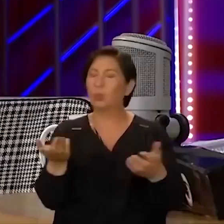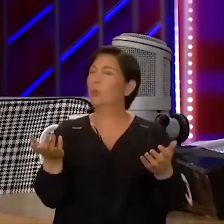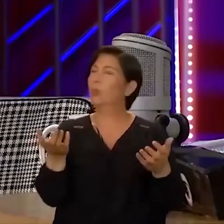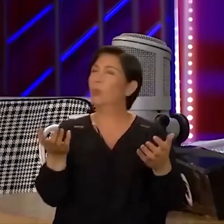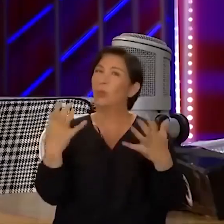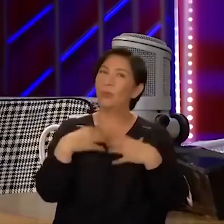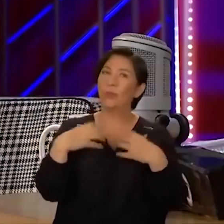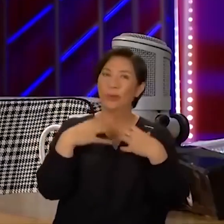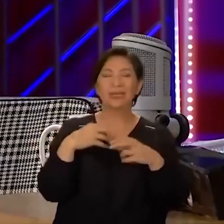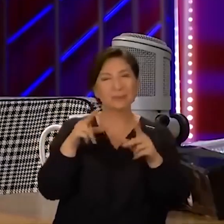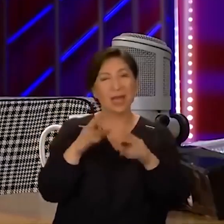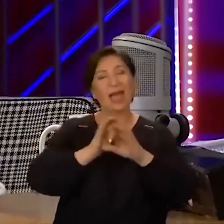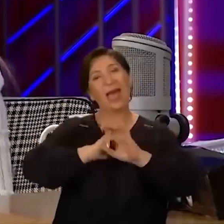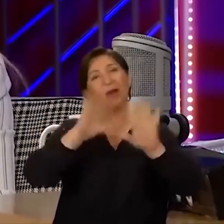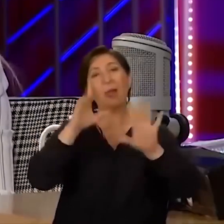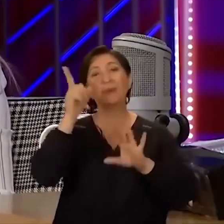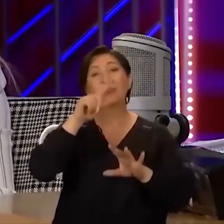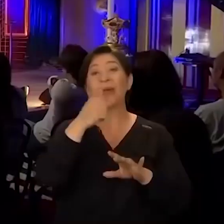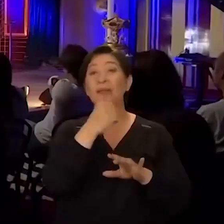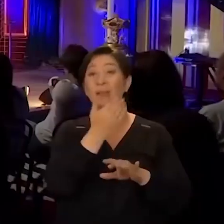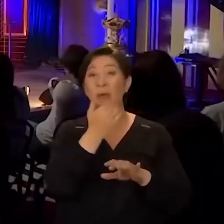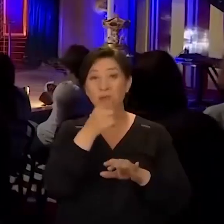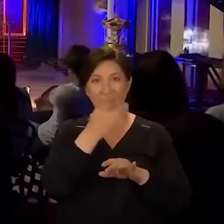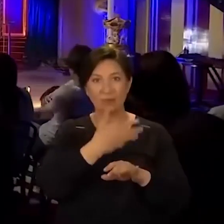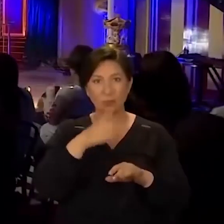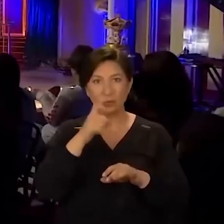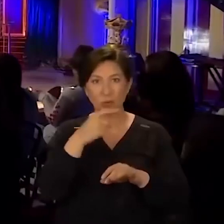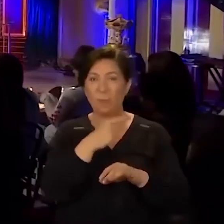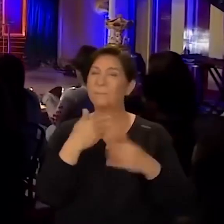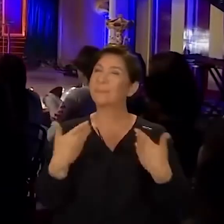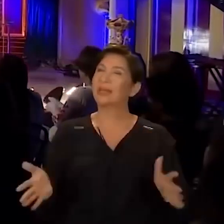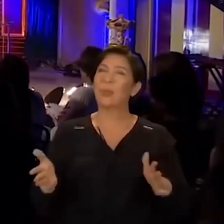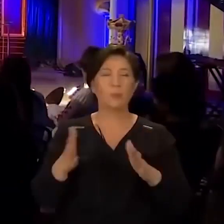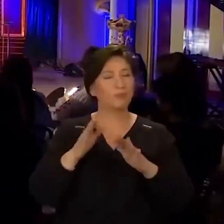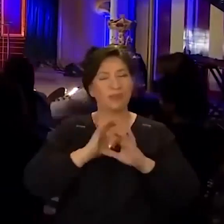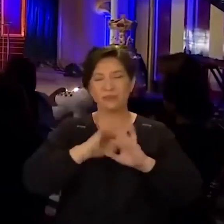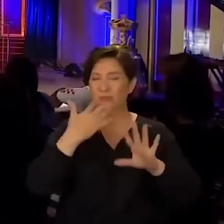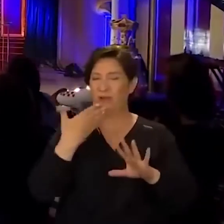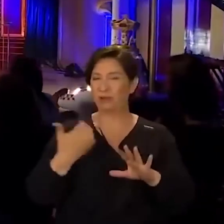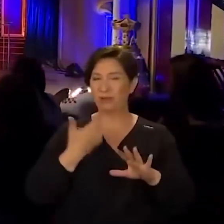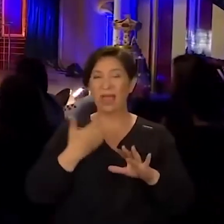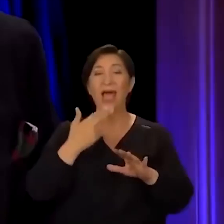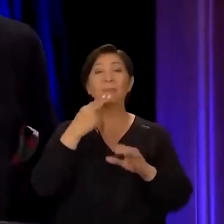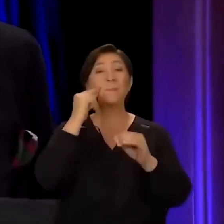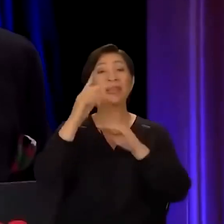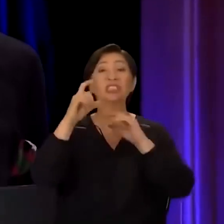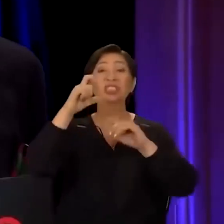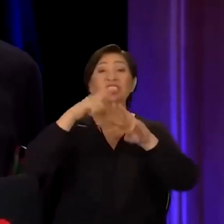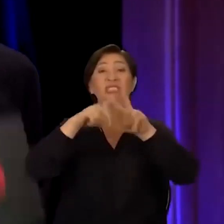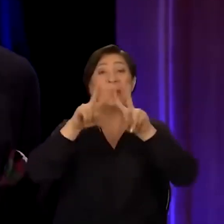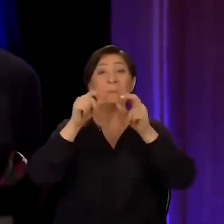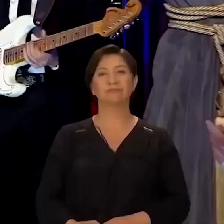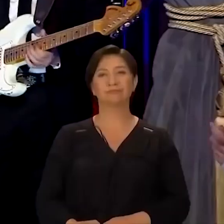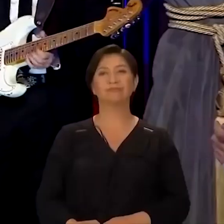da başka bir adam gelecek şimdi seni seviyor musun Onu aşırı derecede yakışıklı hanımlar Beyler